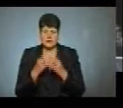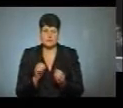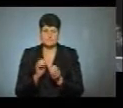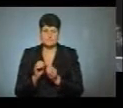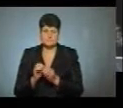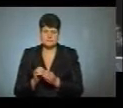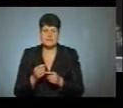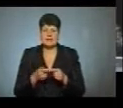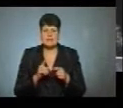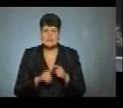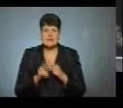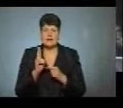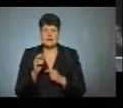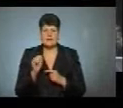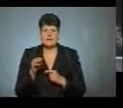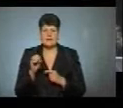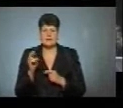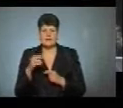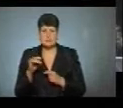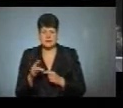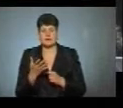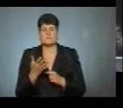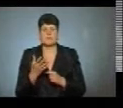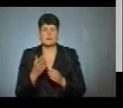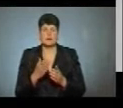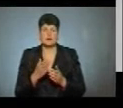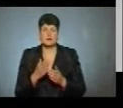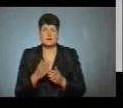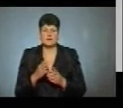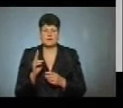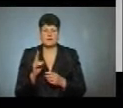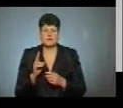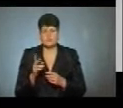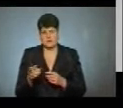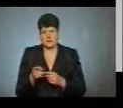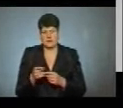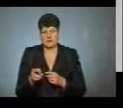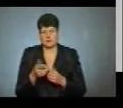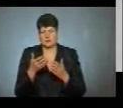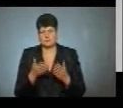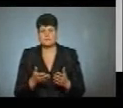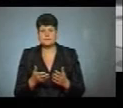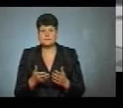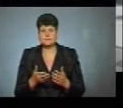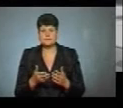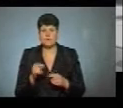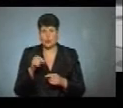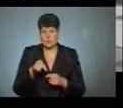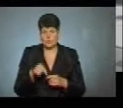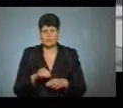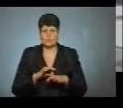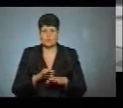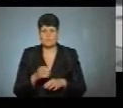Це архікатедральний собор непорочного зачаття Пресвятої Богородиці Української греко-католицької церкви. Тут